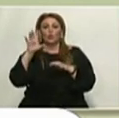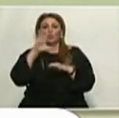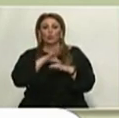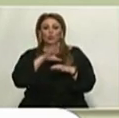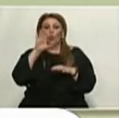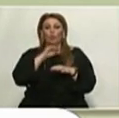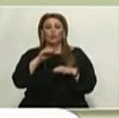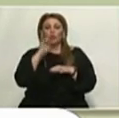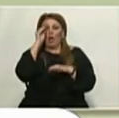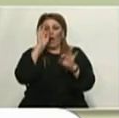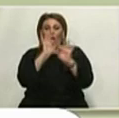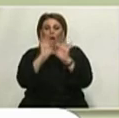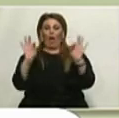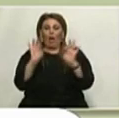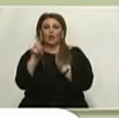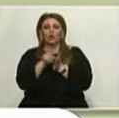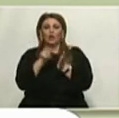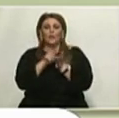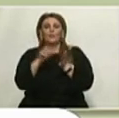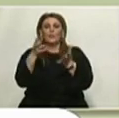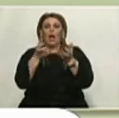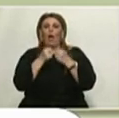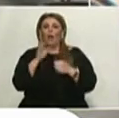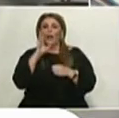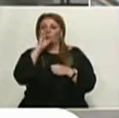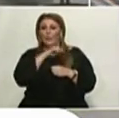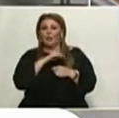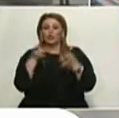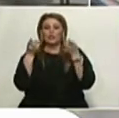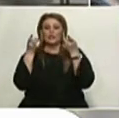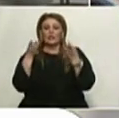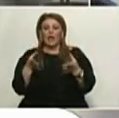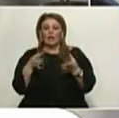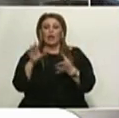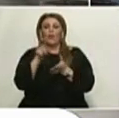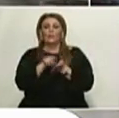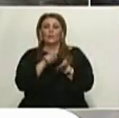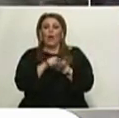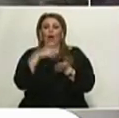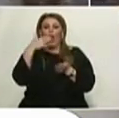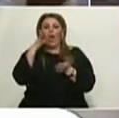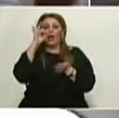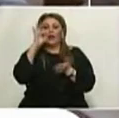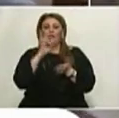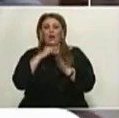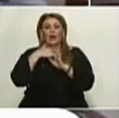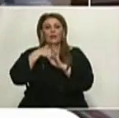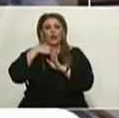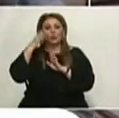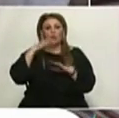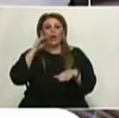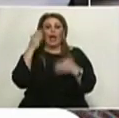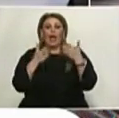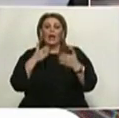tələbələrimiz əlaçı təqaüd ala biləcəklər və təqaüdün məbləği sadə təqaüdün məbləğindən 50% yüksəkdir. Əgər